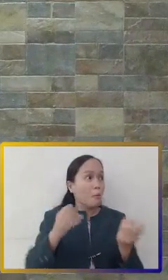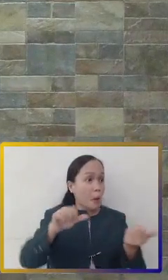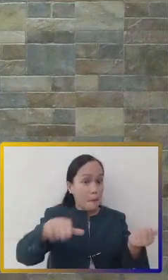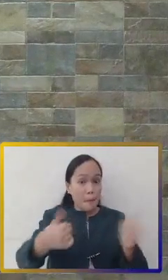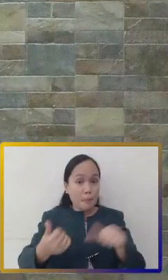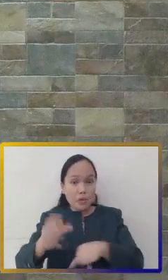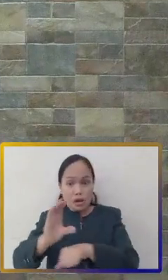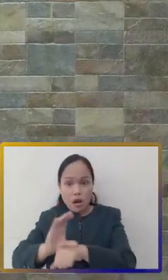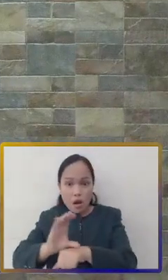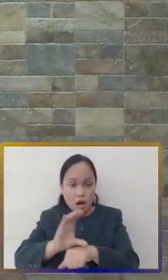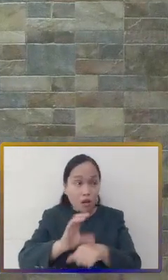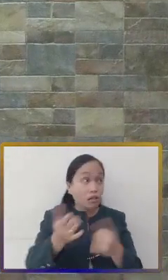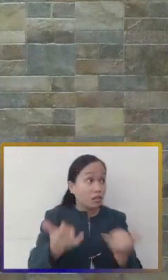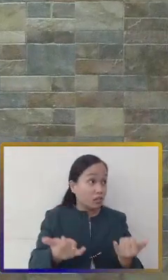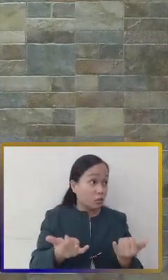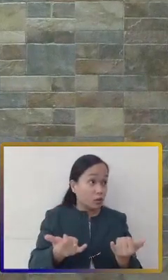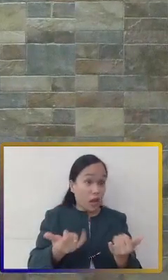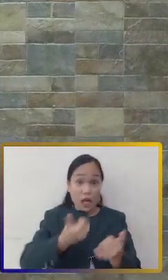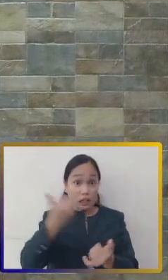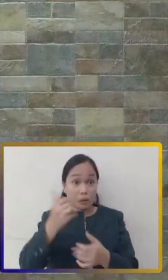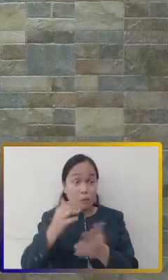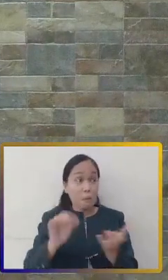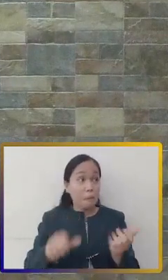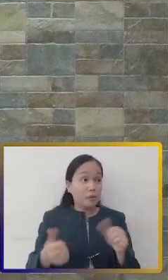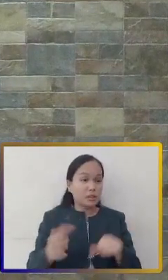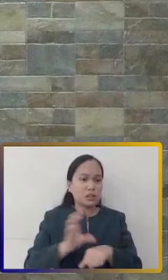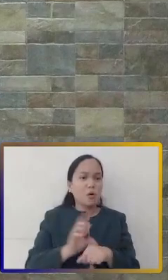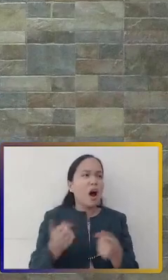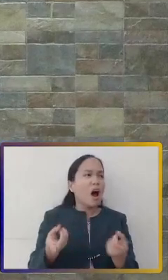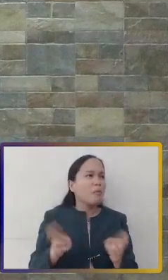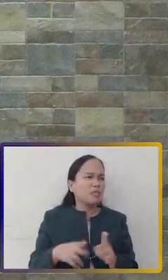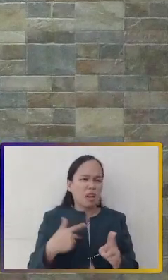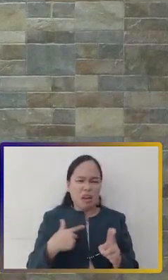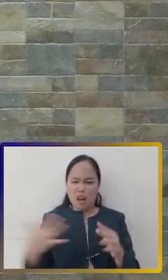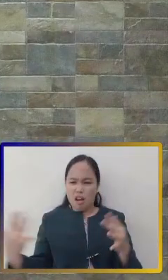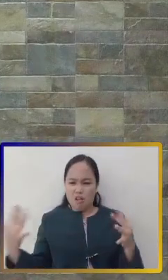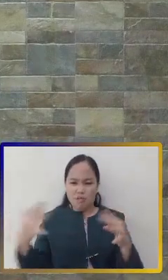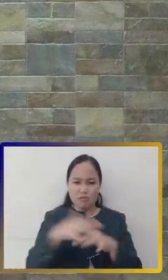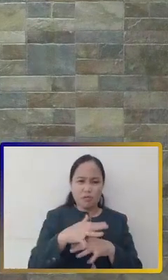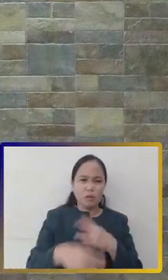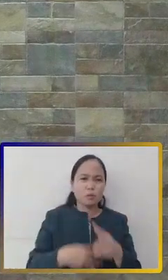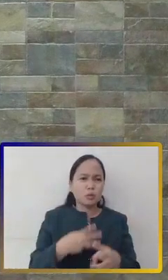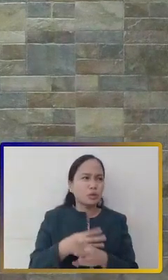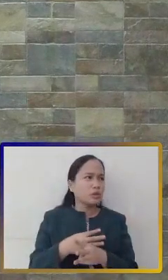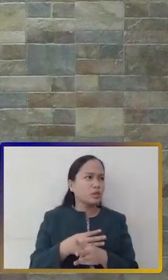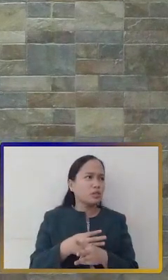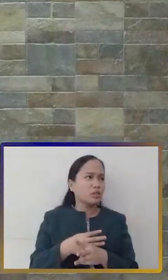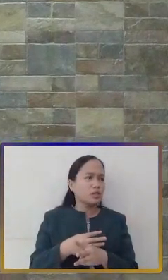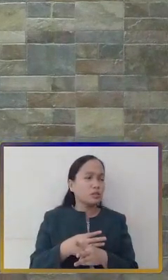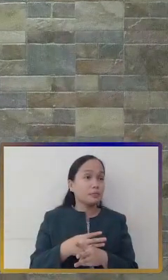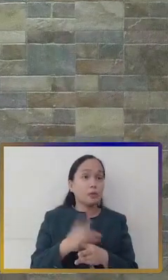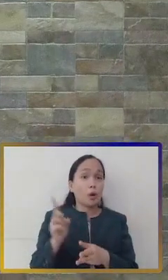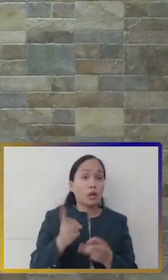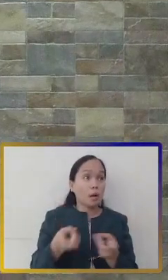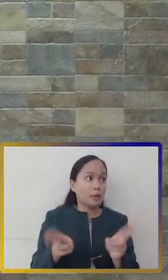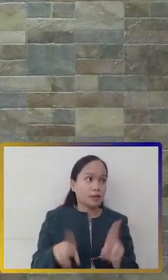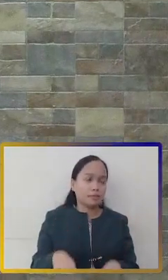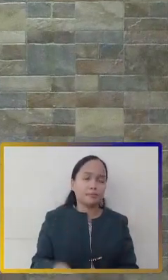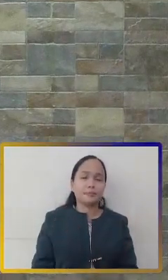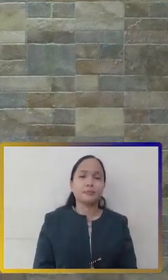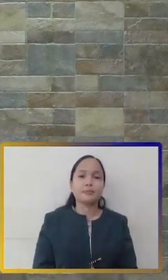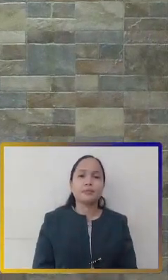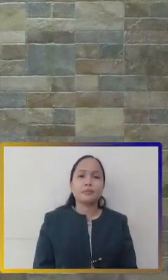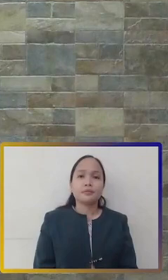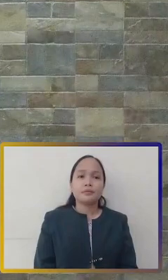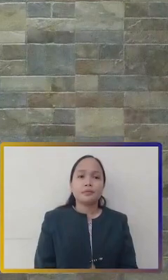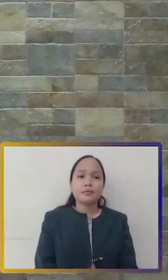being polluted with the world or by the world sa pamamagitan po ng bagay na yan. You see, ano pong makikita natin?